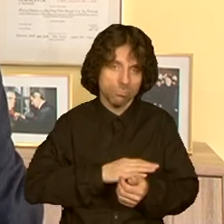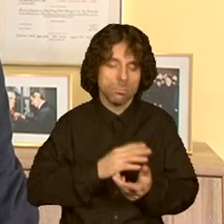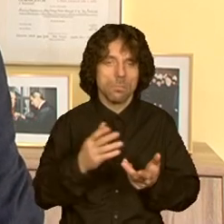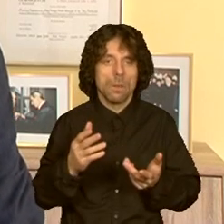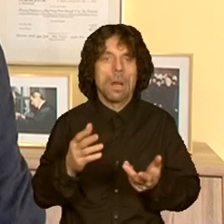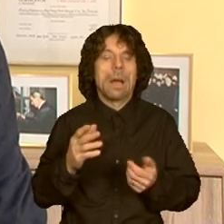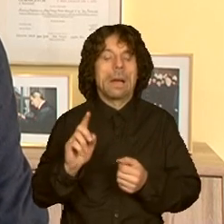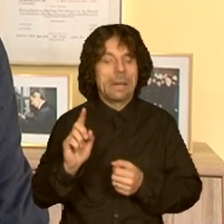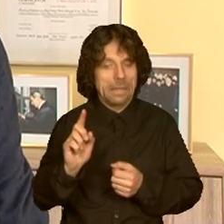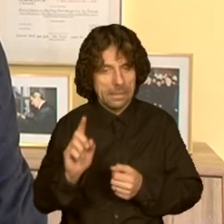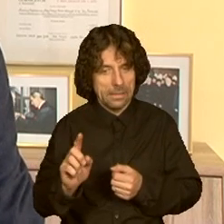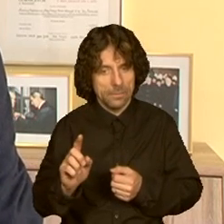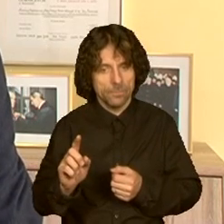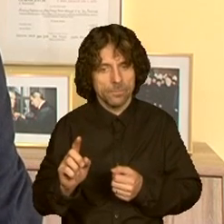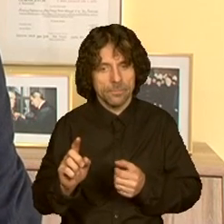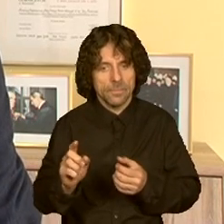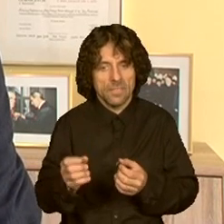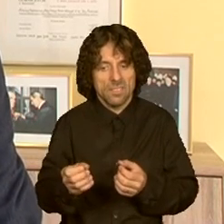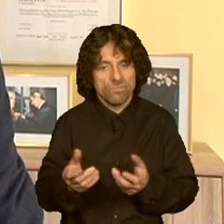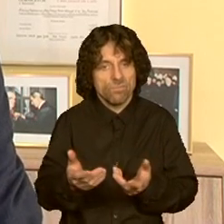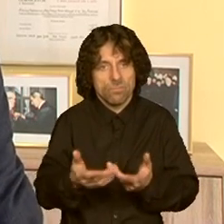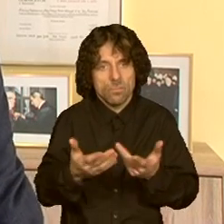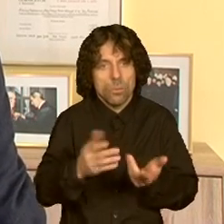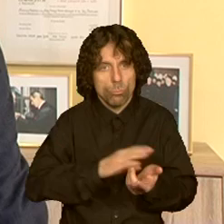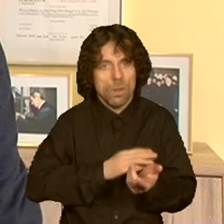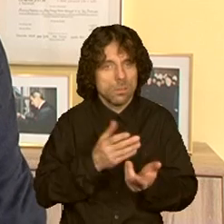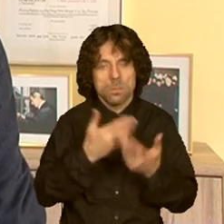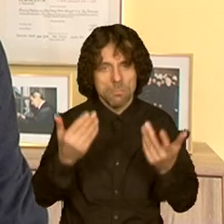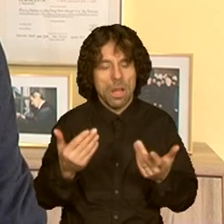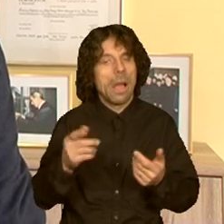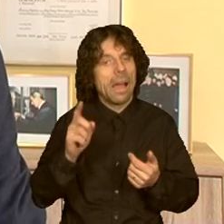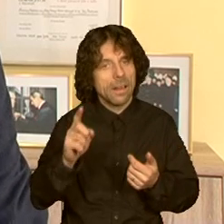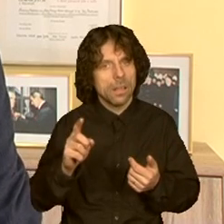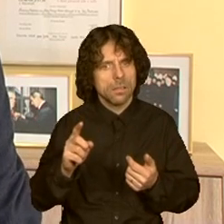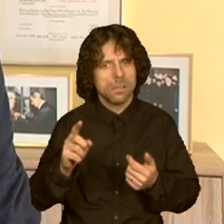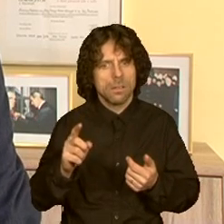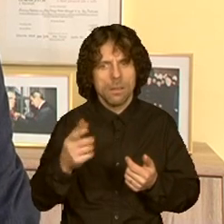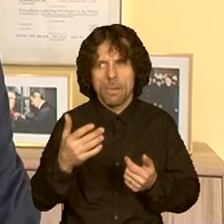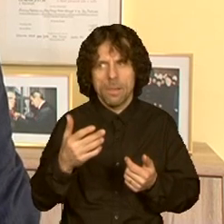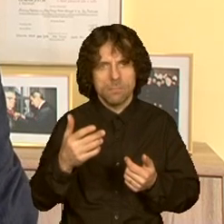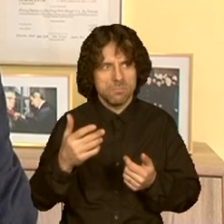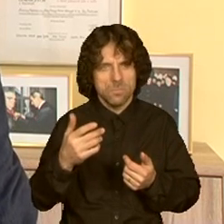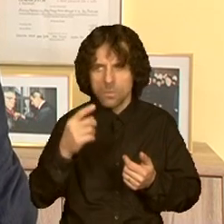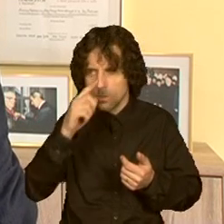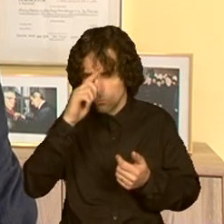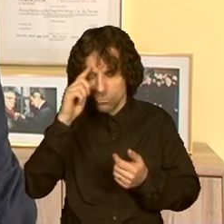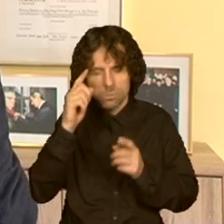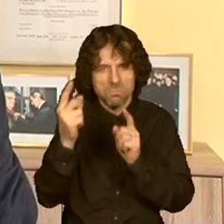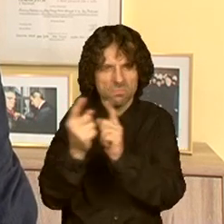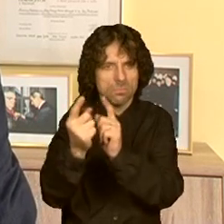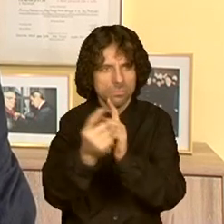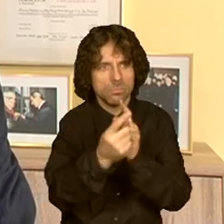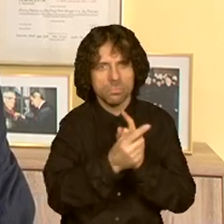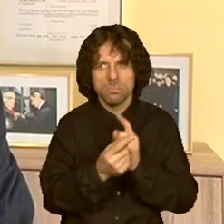tylko dawno już nie ma na kopalni. Niestety nie ma go już wśród nas żywych, ale ja jeszcze nigdy nie spotkałem